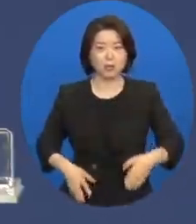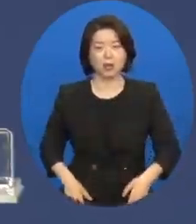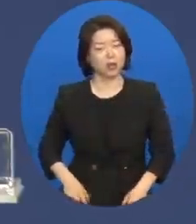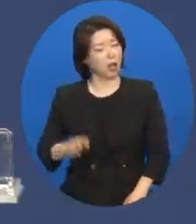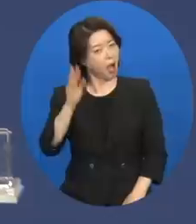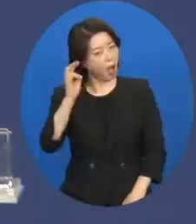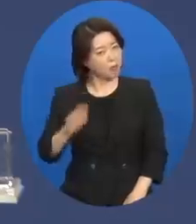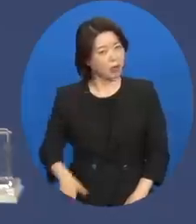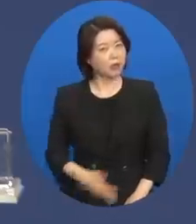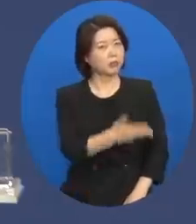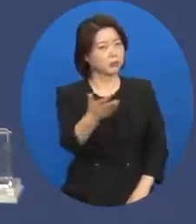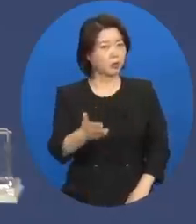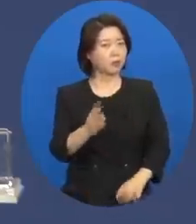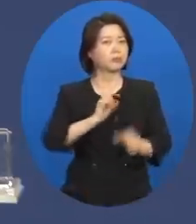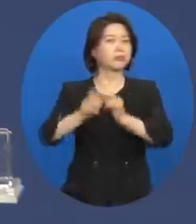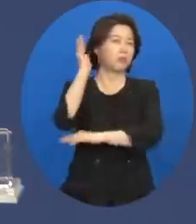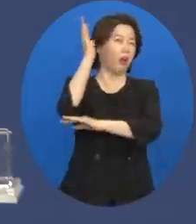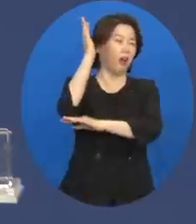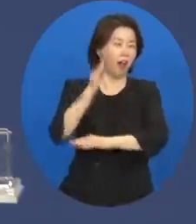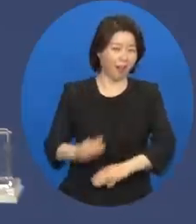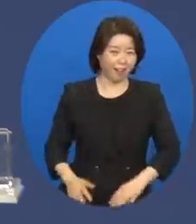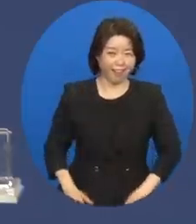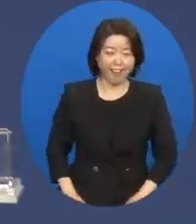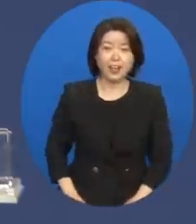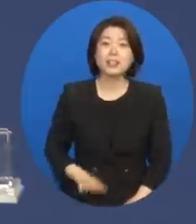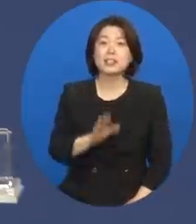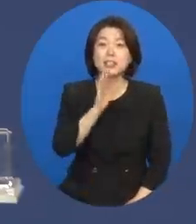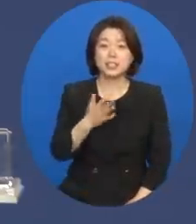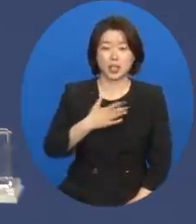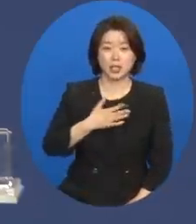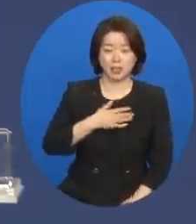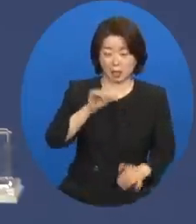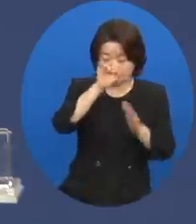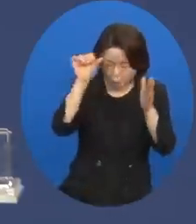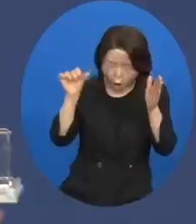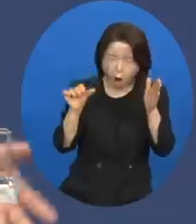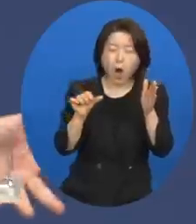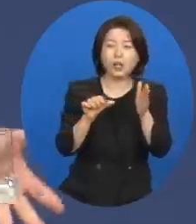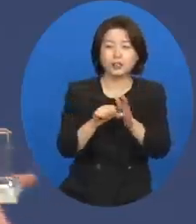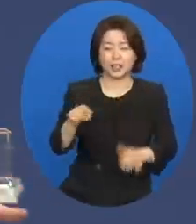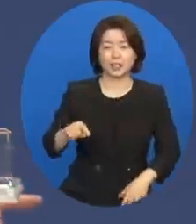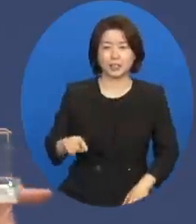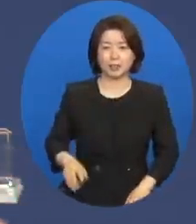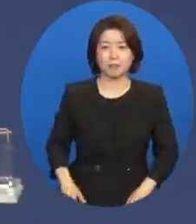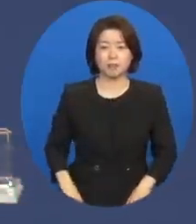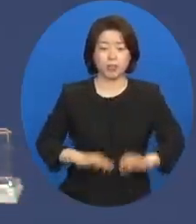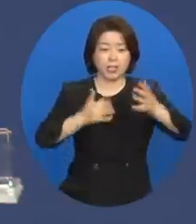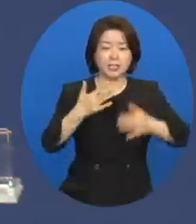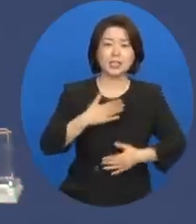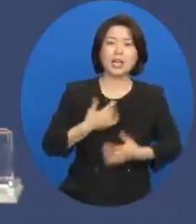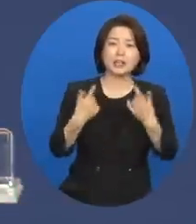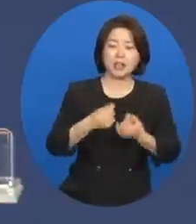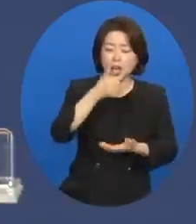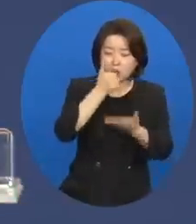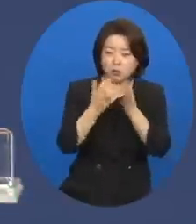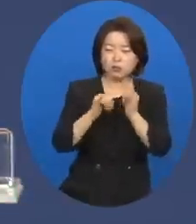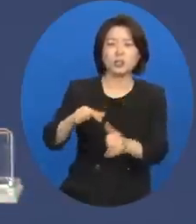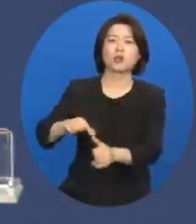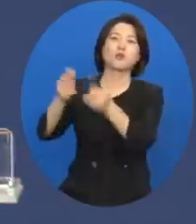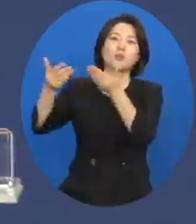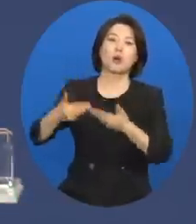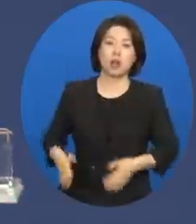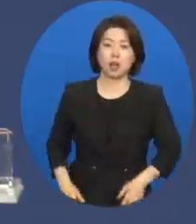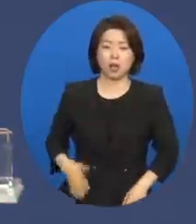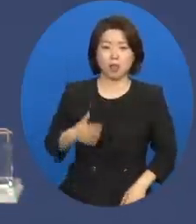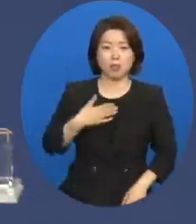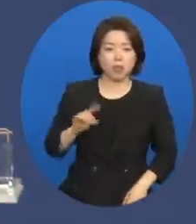아마 여러분 더 아실 것 같아요 근데 진짜 저야 평생에 세상에 나 같은 죄인놈 구원해 주셔서 내가